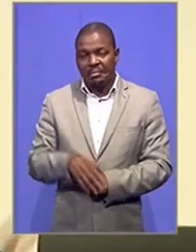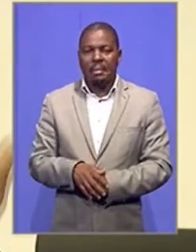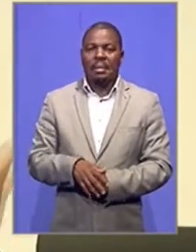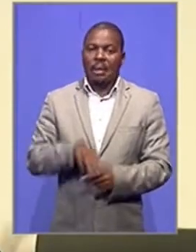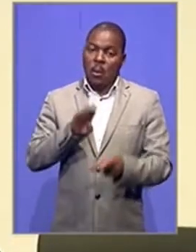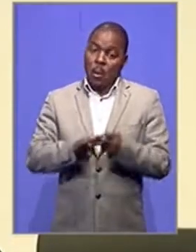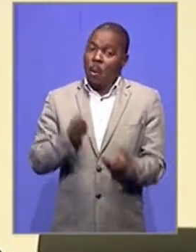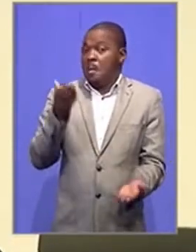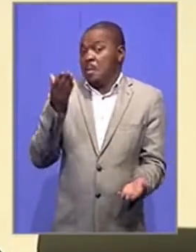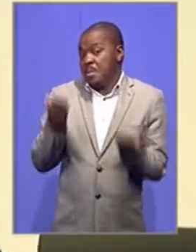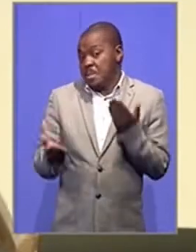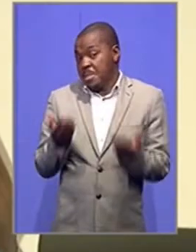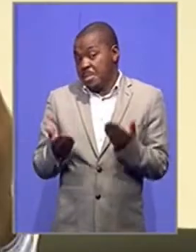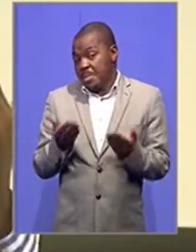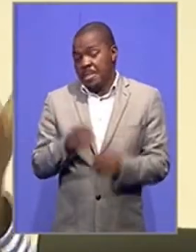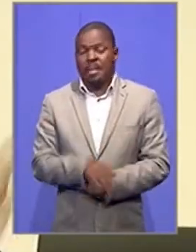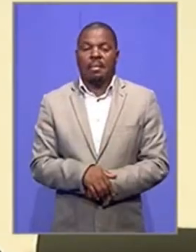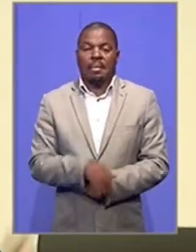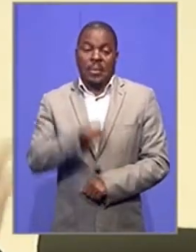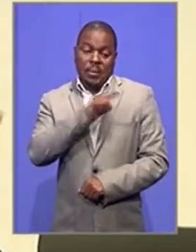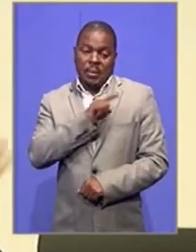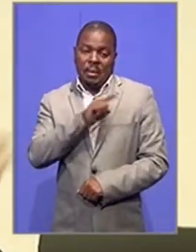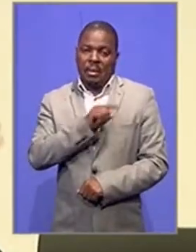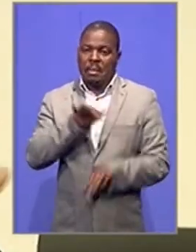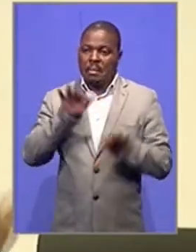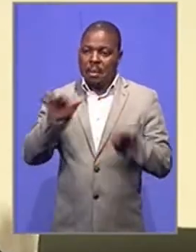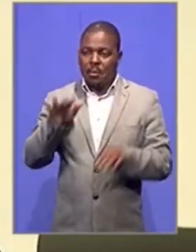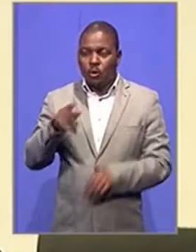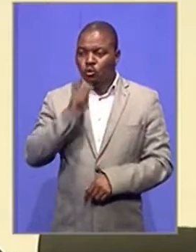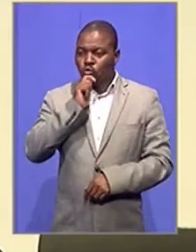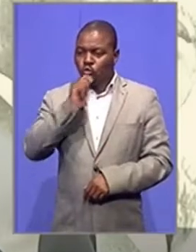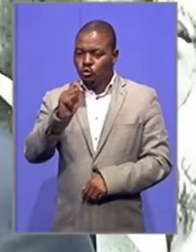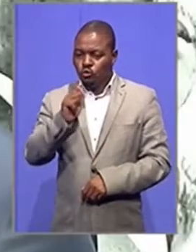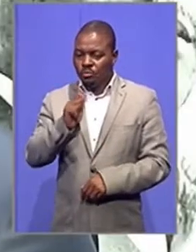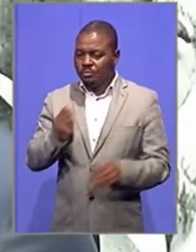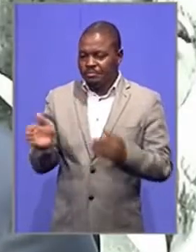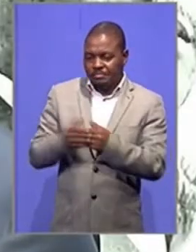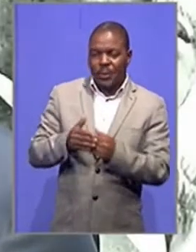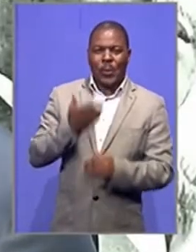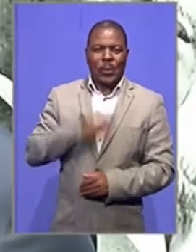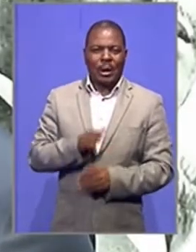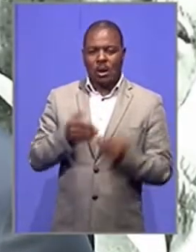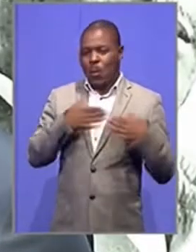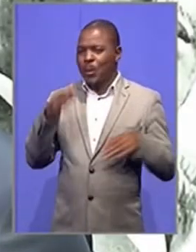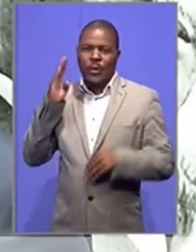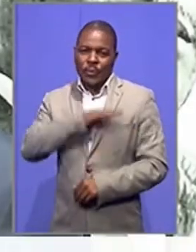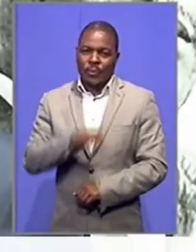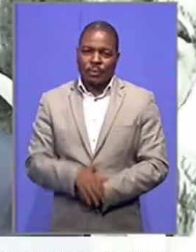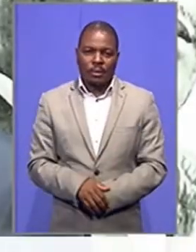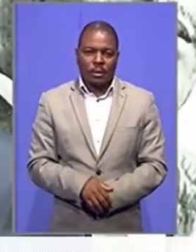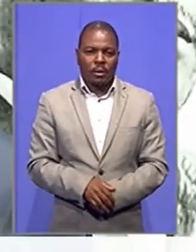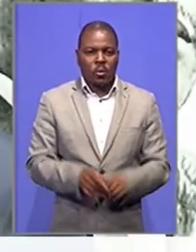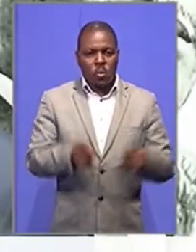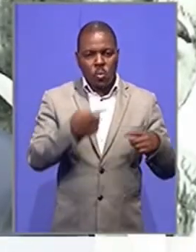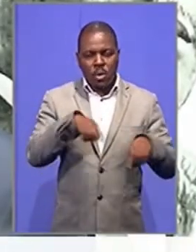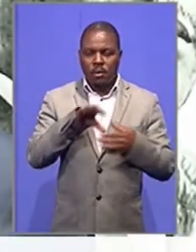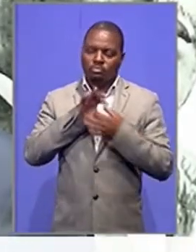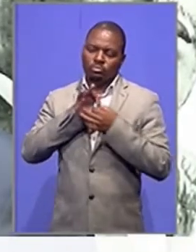or is it because batho ba batla nnete e tlhaela na? Rotlolotse satla sa botsalano sa